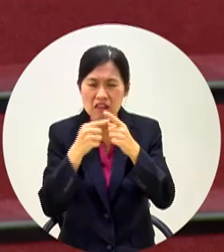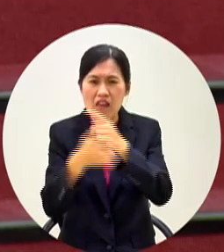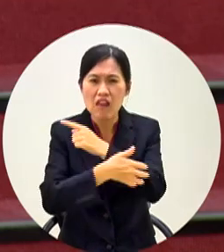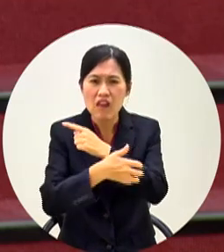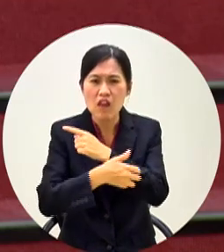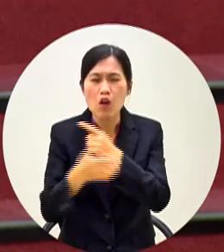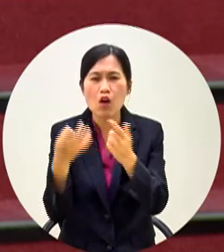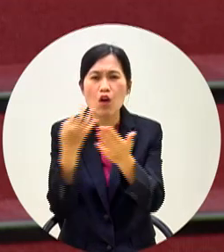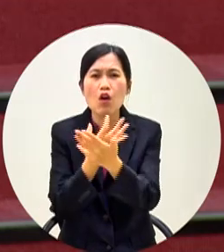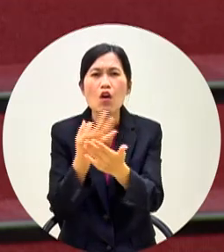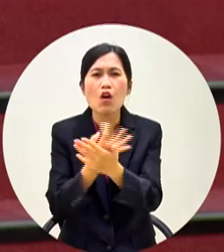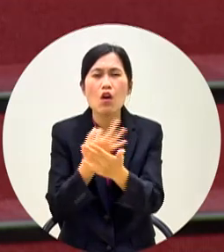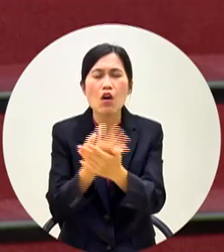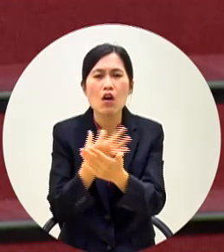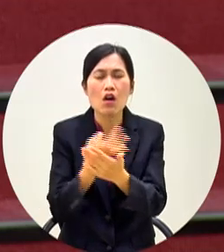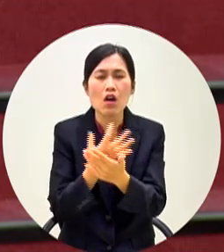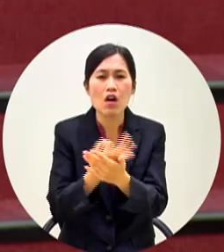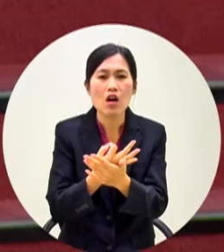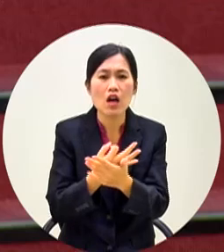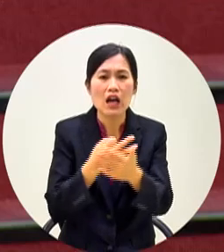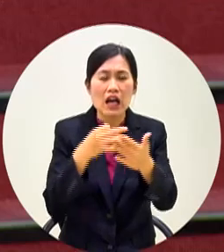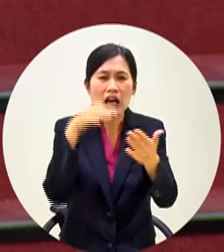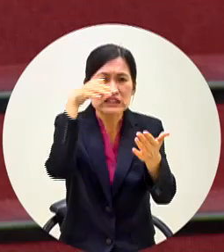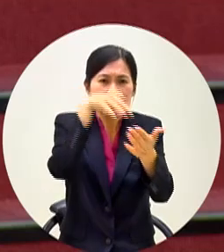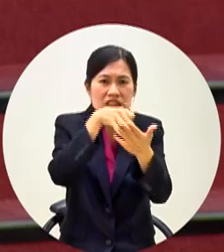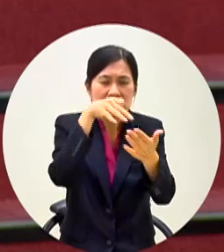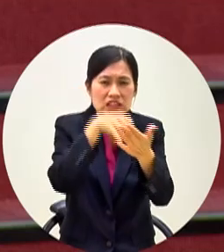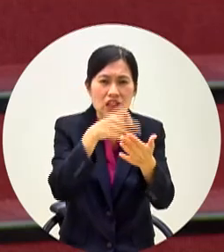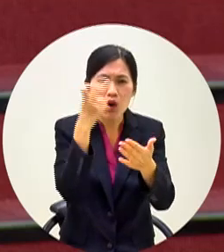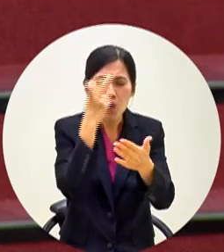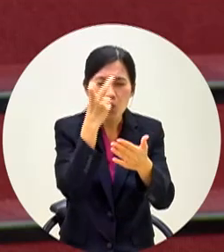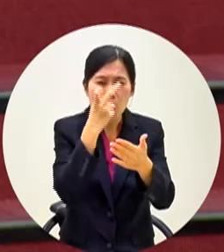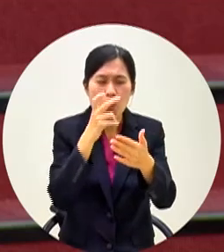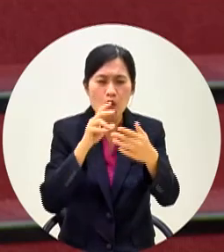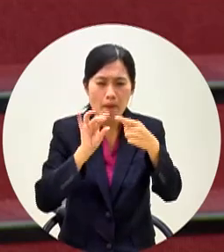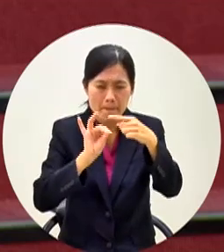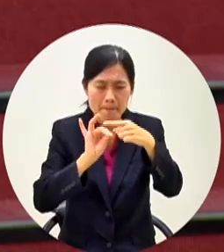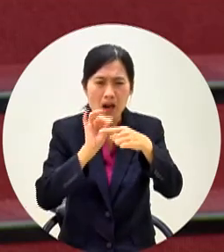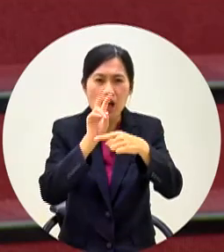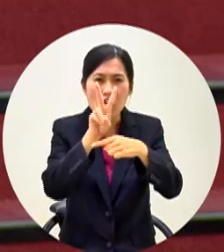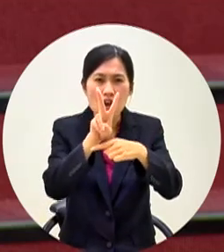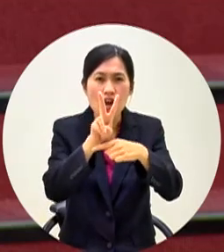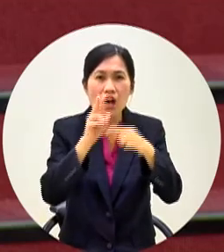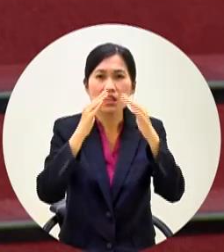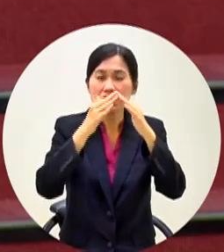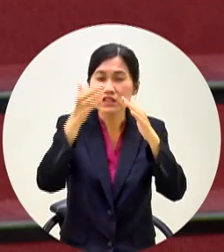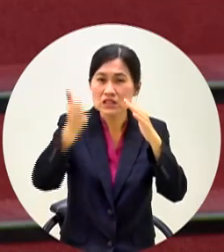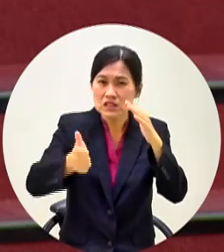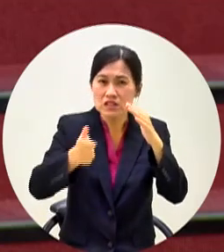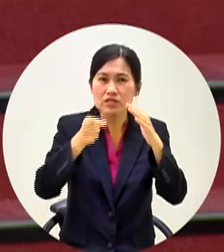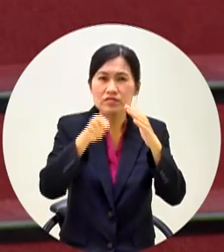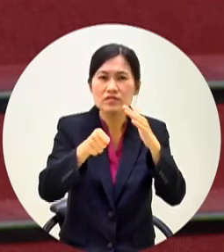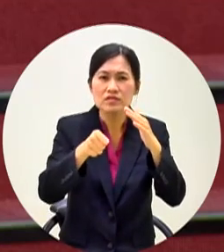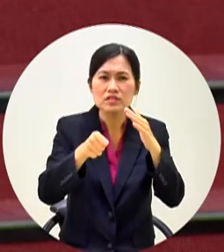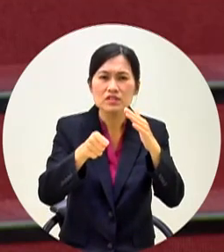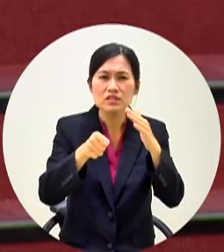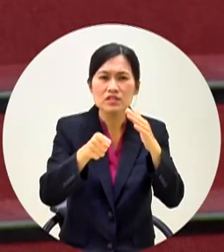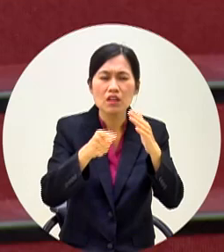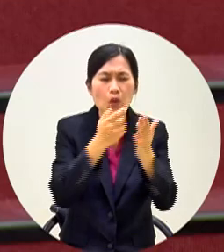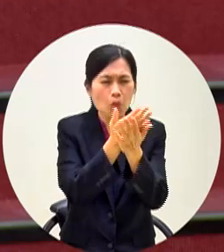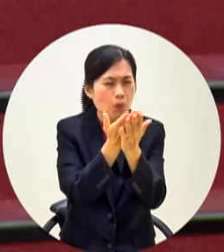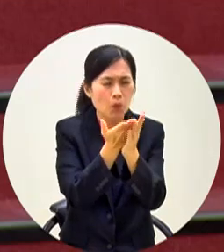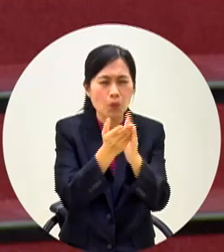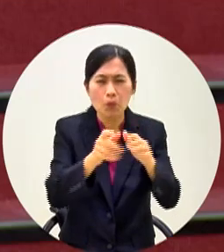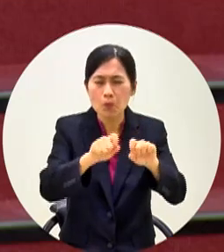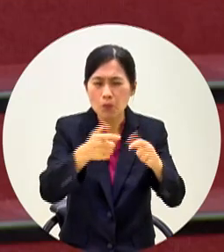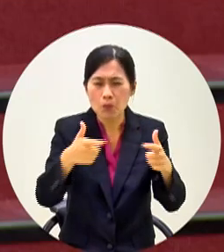呢，管制大概只有2%。所以市长，从这个零零总总的状况，不论